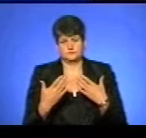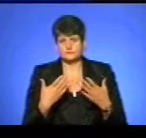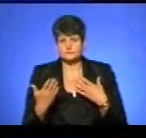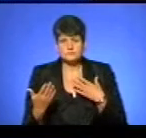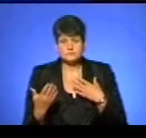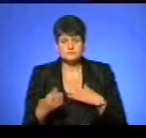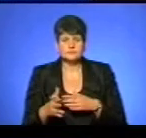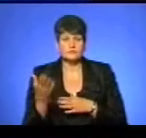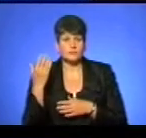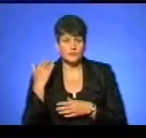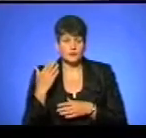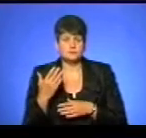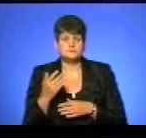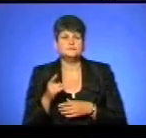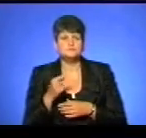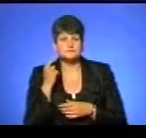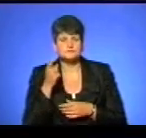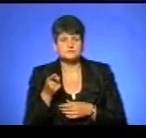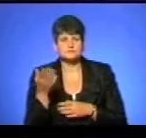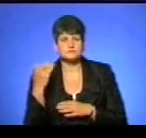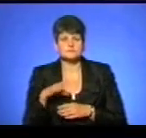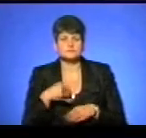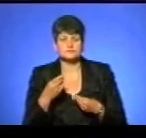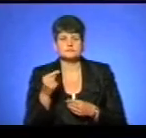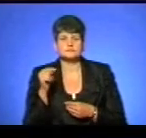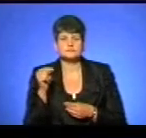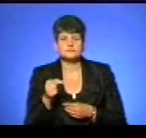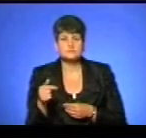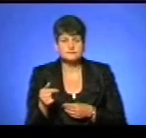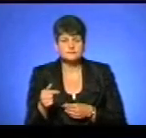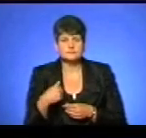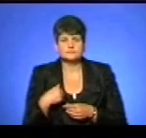час ми давали тисячу гривень, а я просто, розумієте,